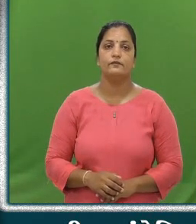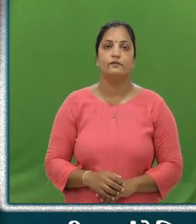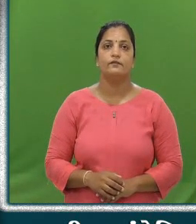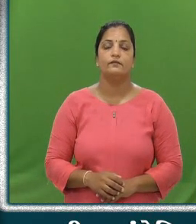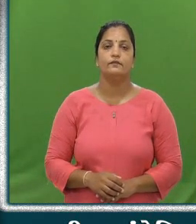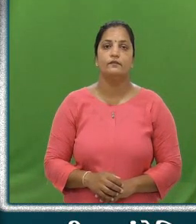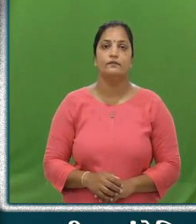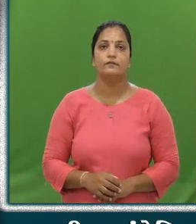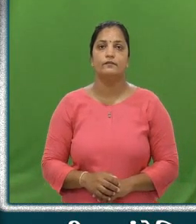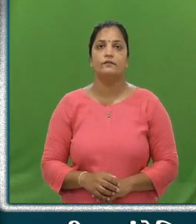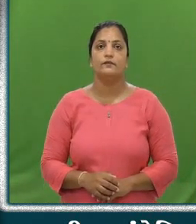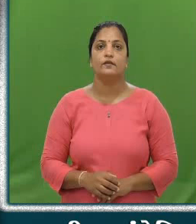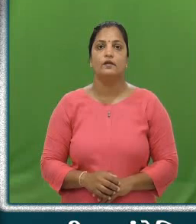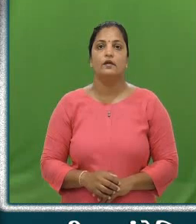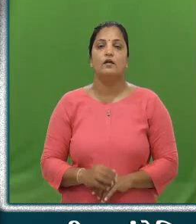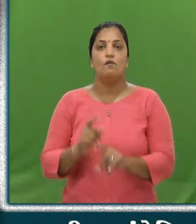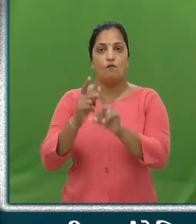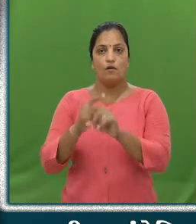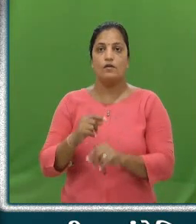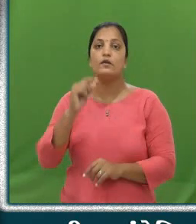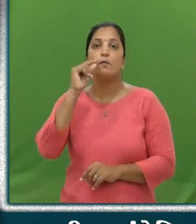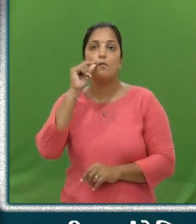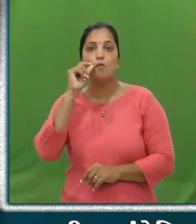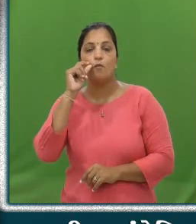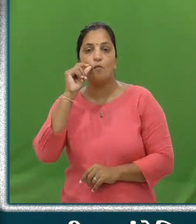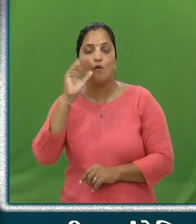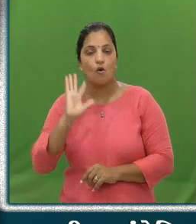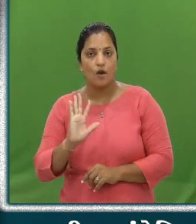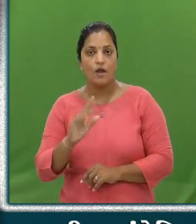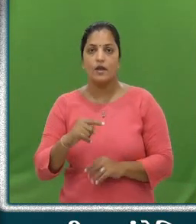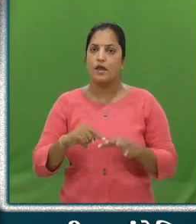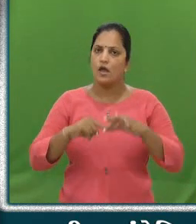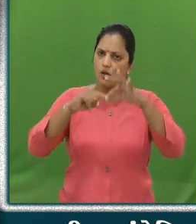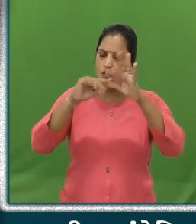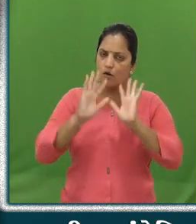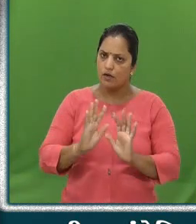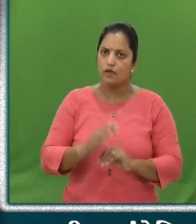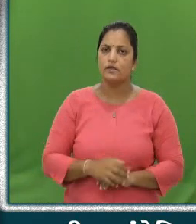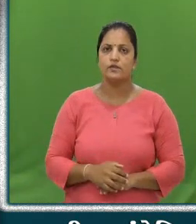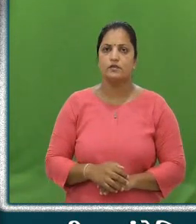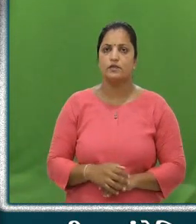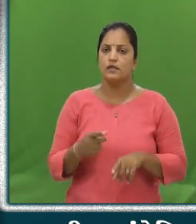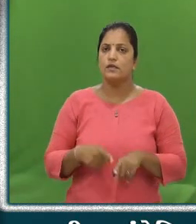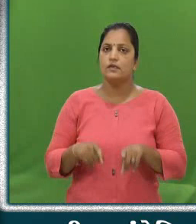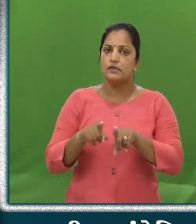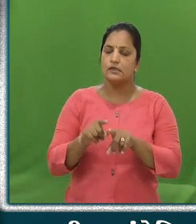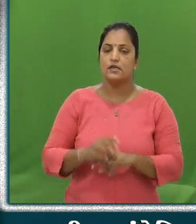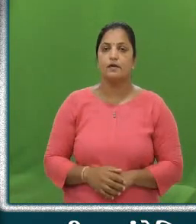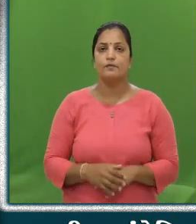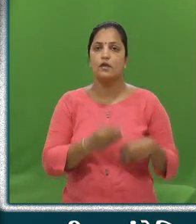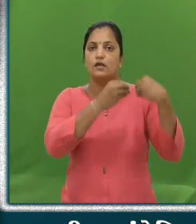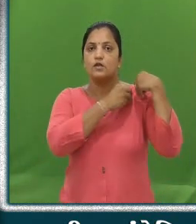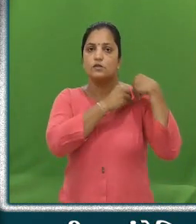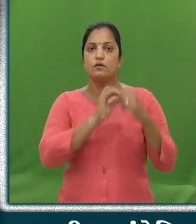માટે બરોબર એટલે નરના જે લક્ષણો છે બરોબર પુરુષના લક્ષણો નરના જે લક્ષણો છે એ માટે જો